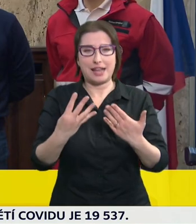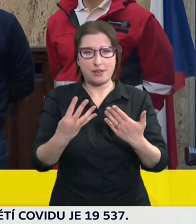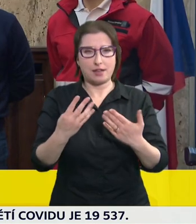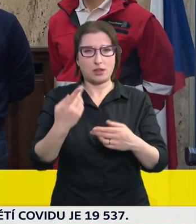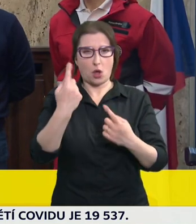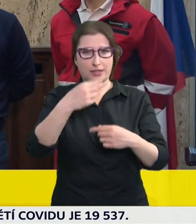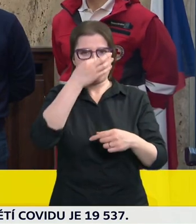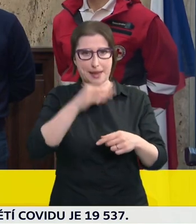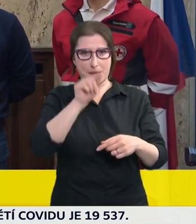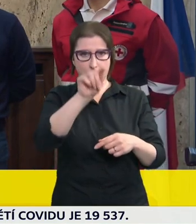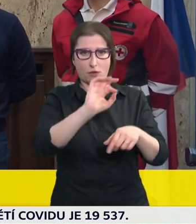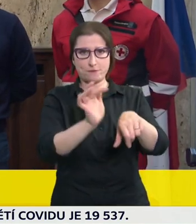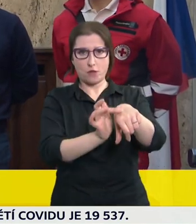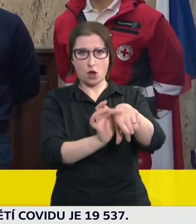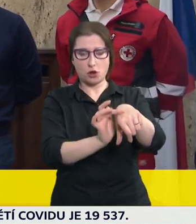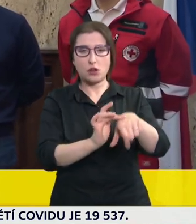dotaz je,